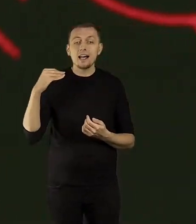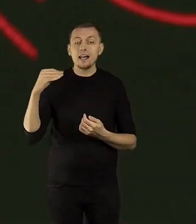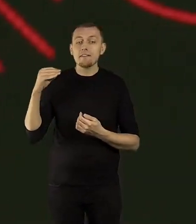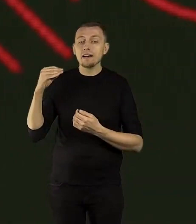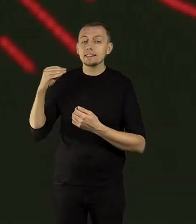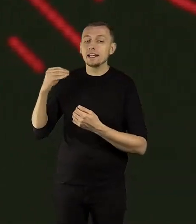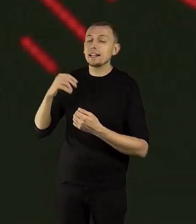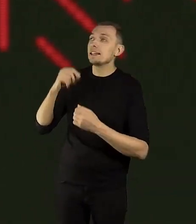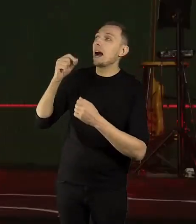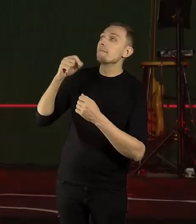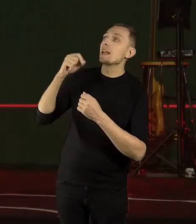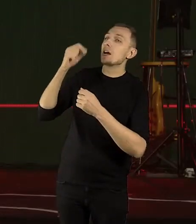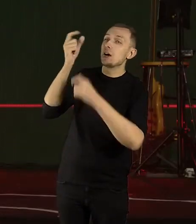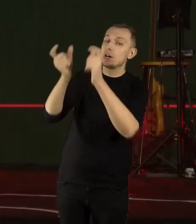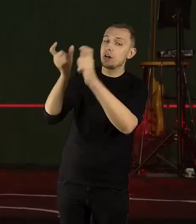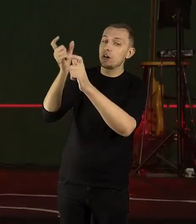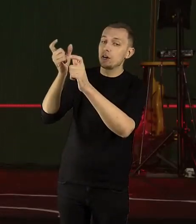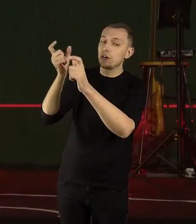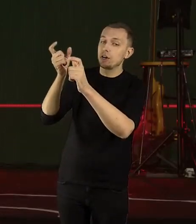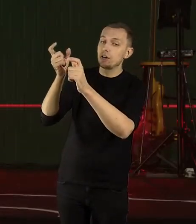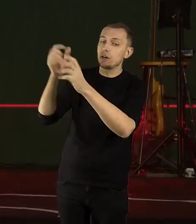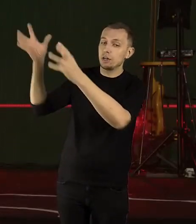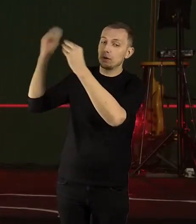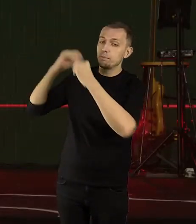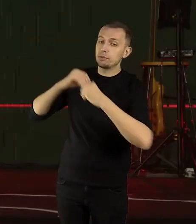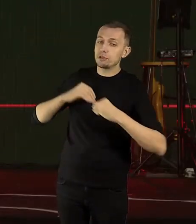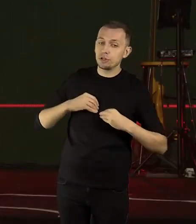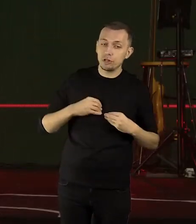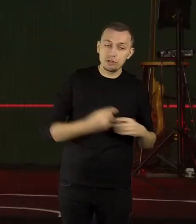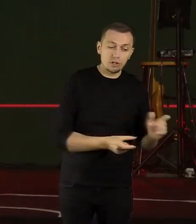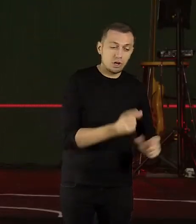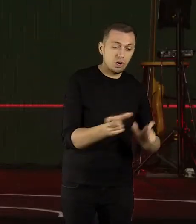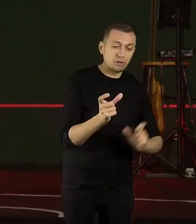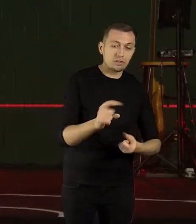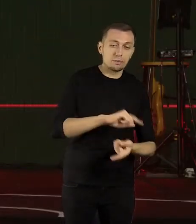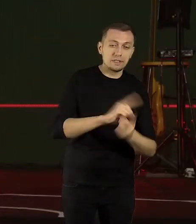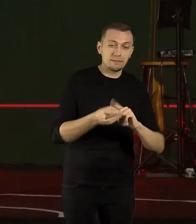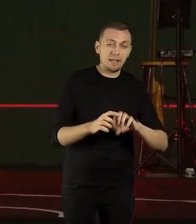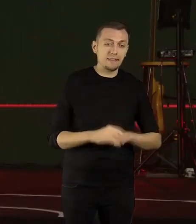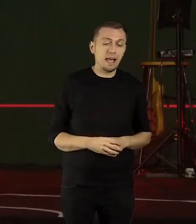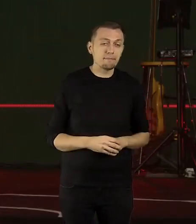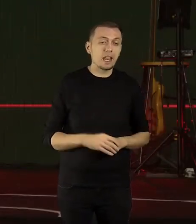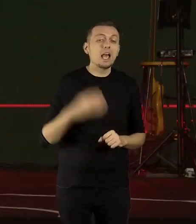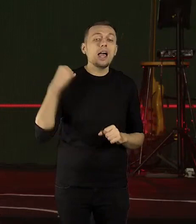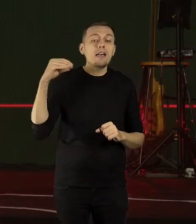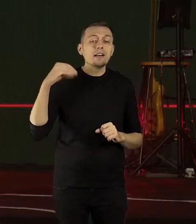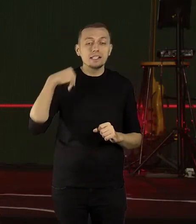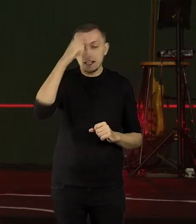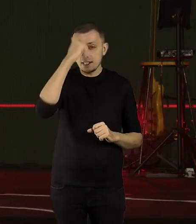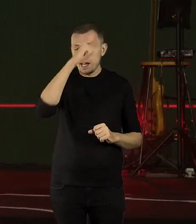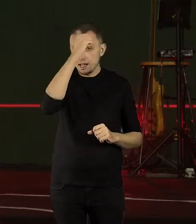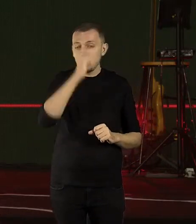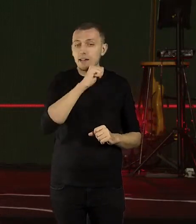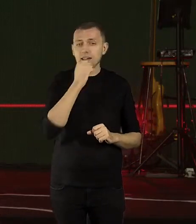to działa. Ewangelia nie tylko działa wewnątrz, czyli tylko w tobie.